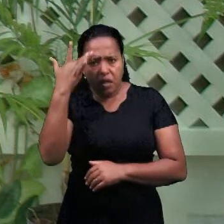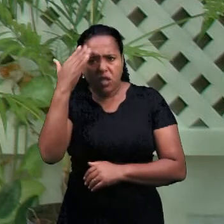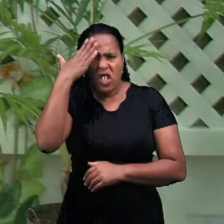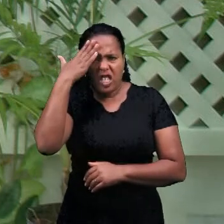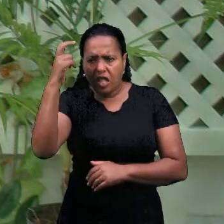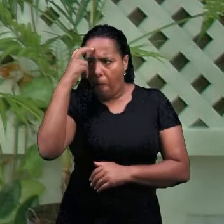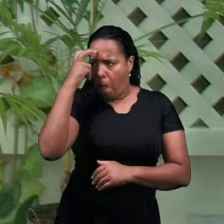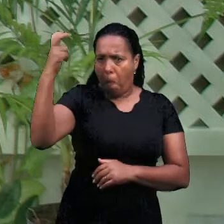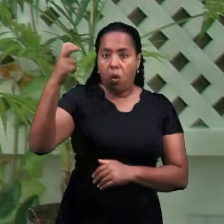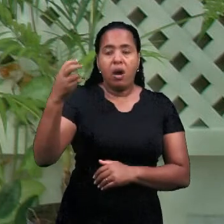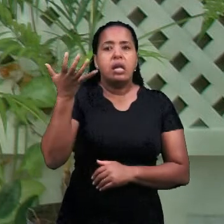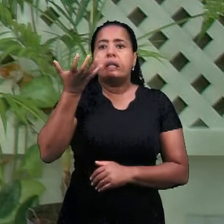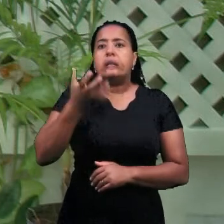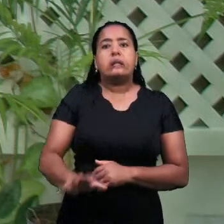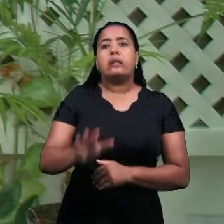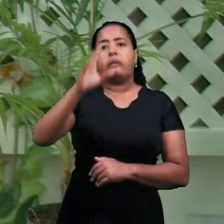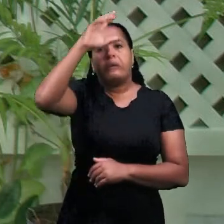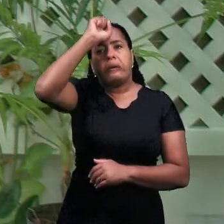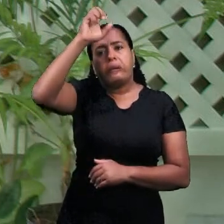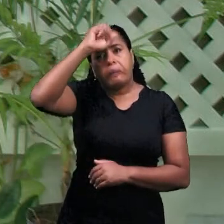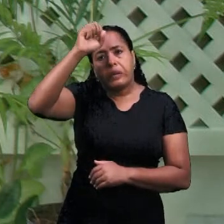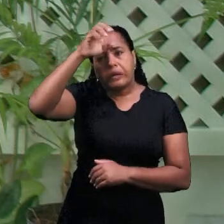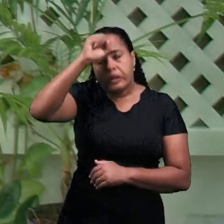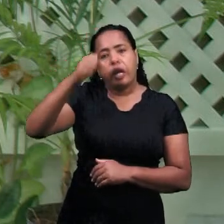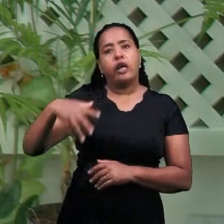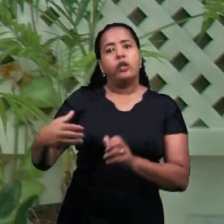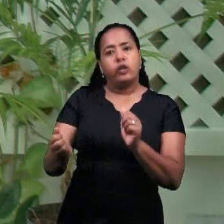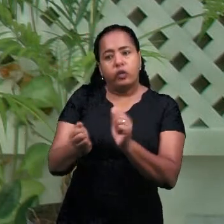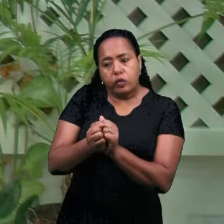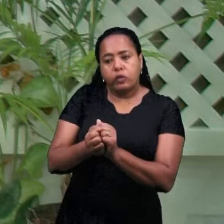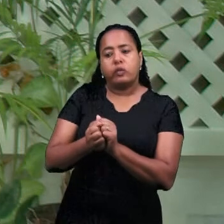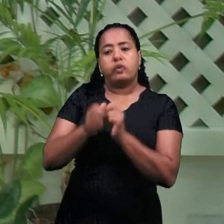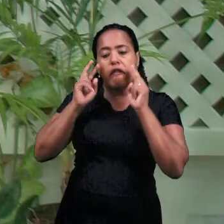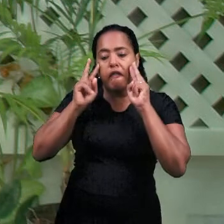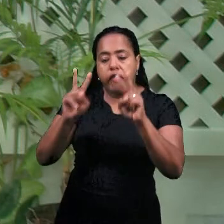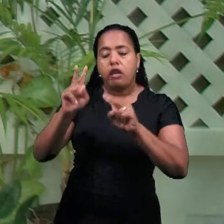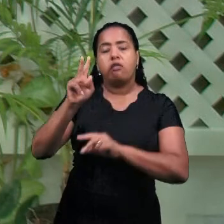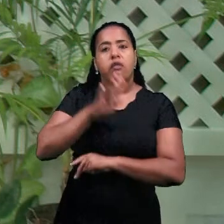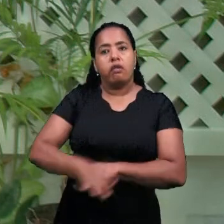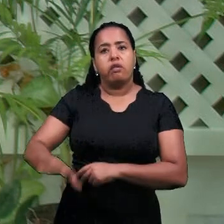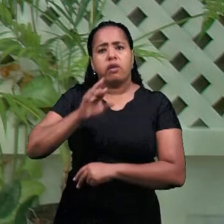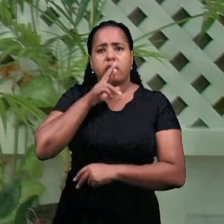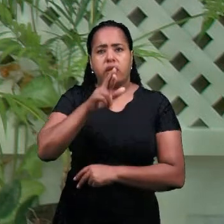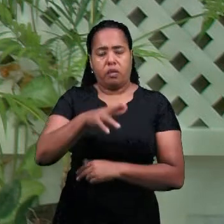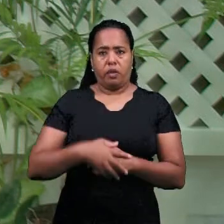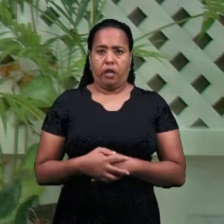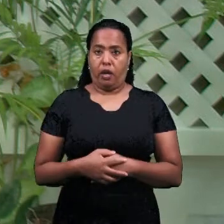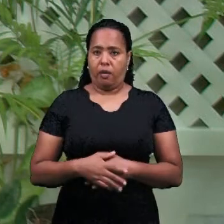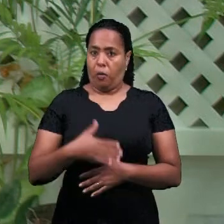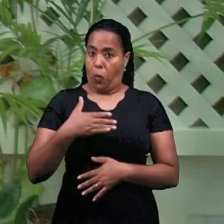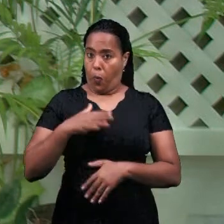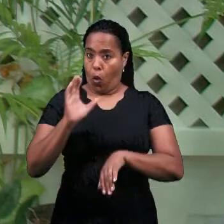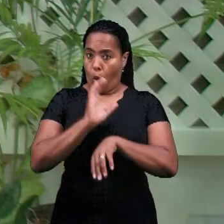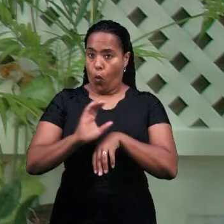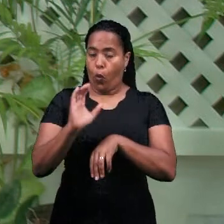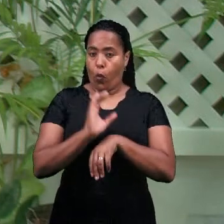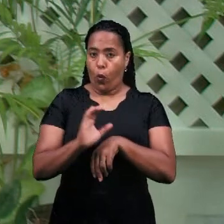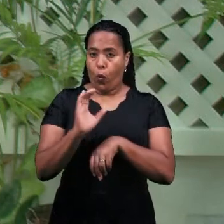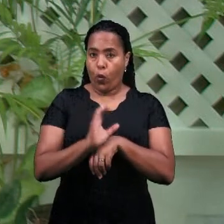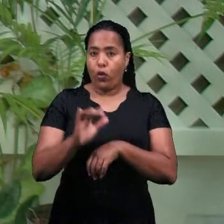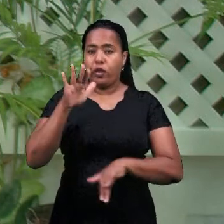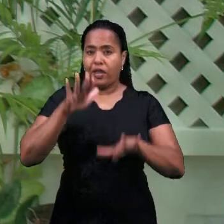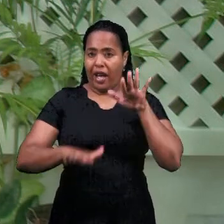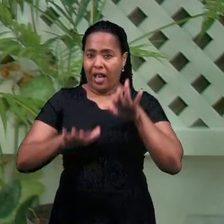savoir beaucoup ne veulent pas apprendre avec les enfants. Apprenez avec les enfants. Dans, dans, dans